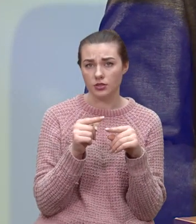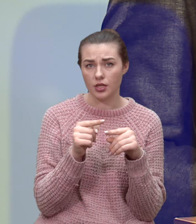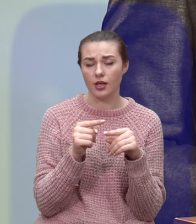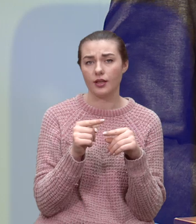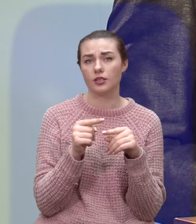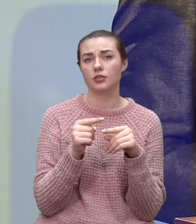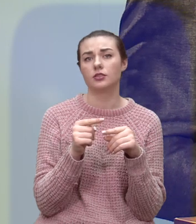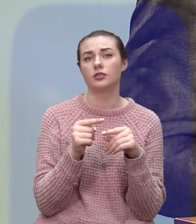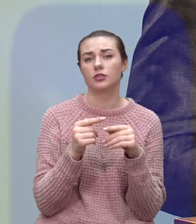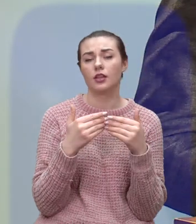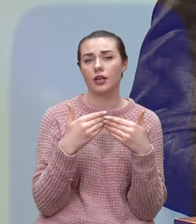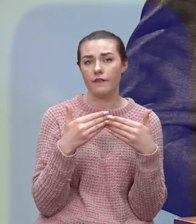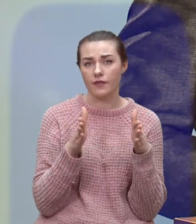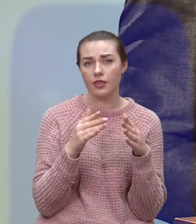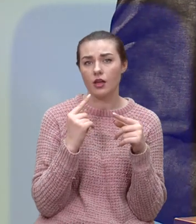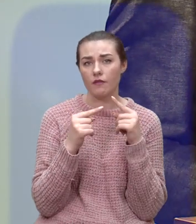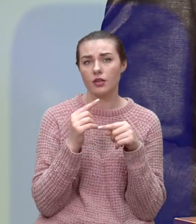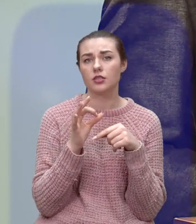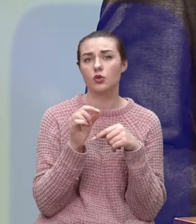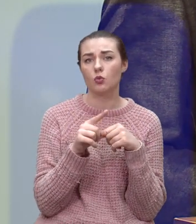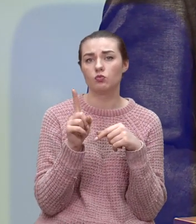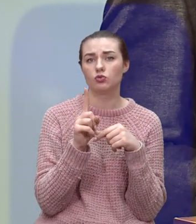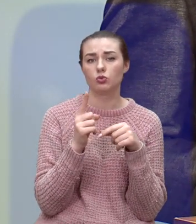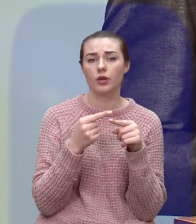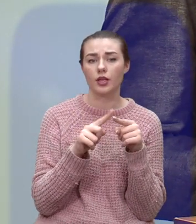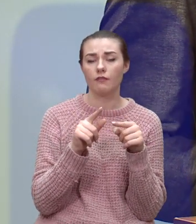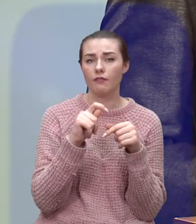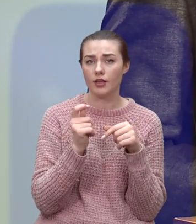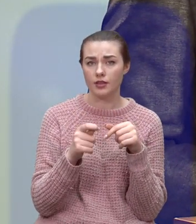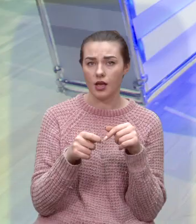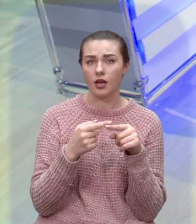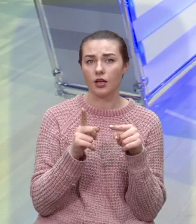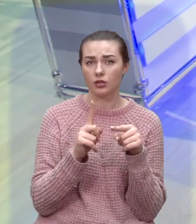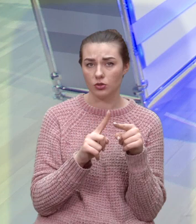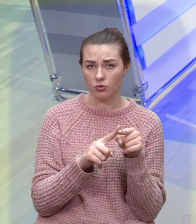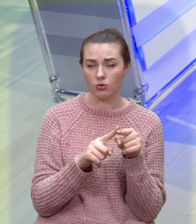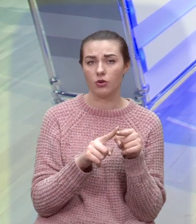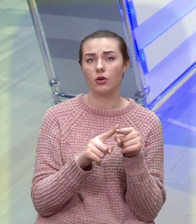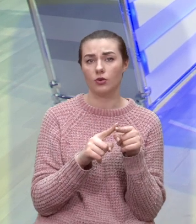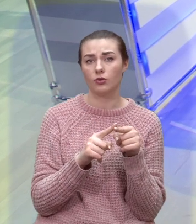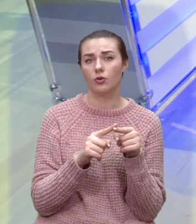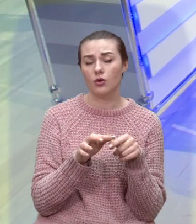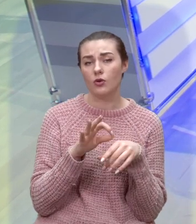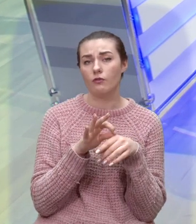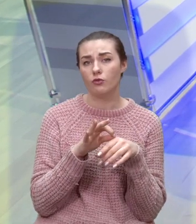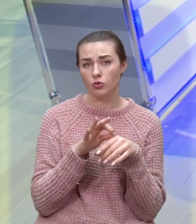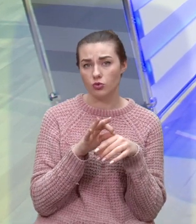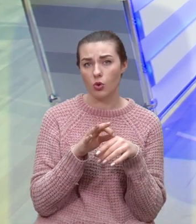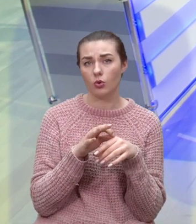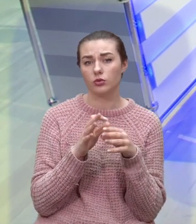достаточно откровенно говорится о том что эта война которая которую